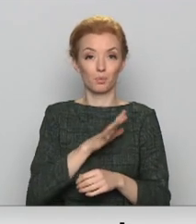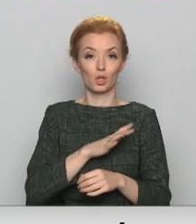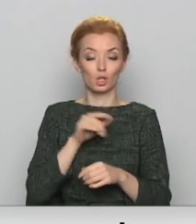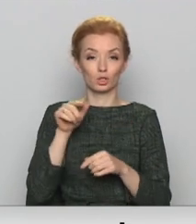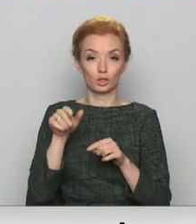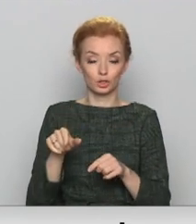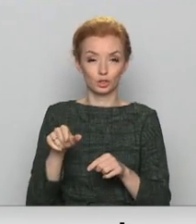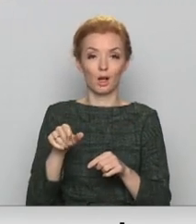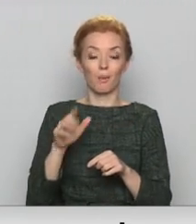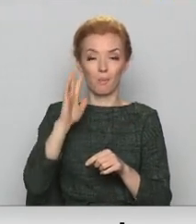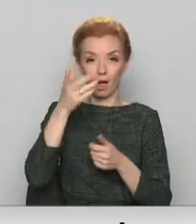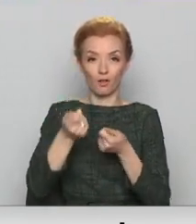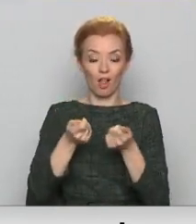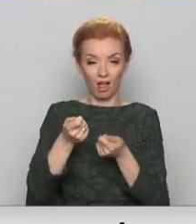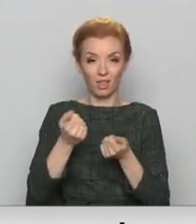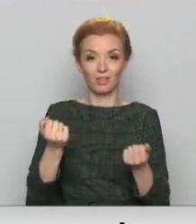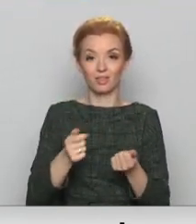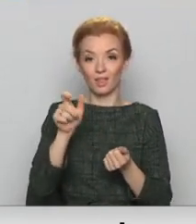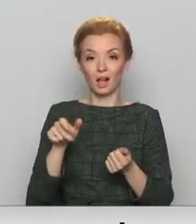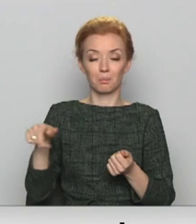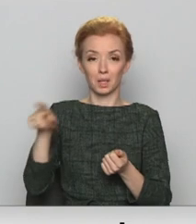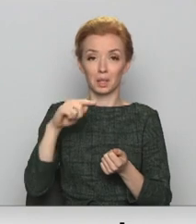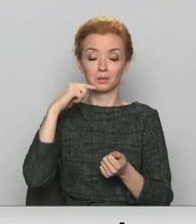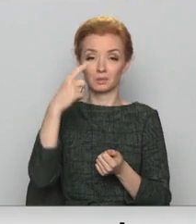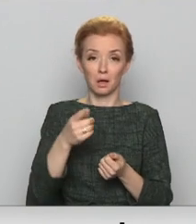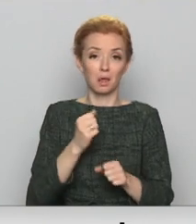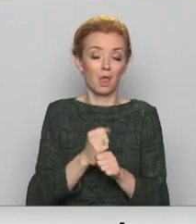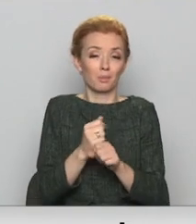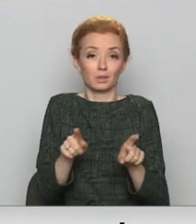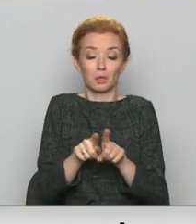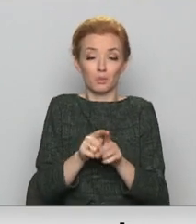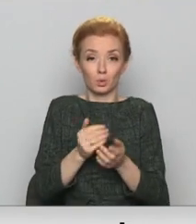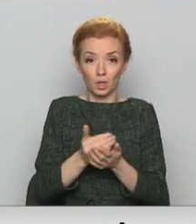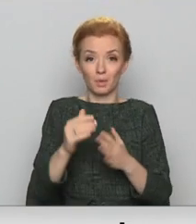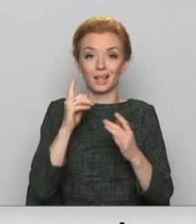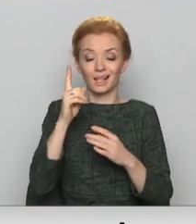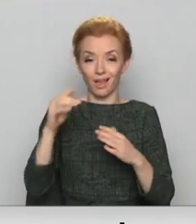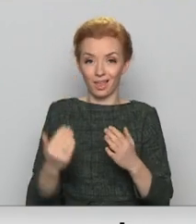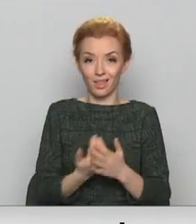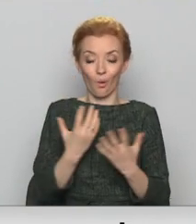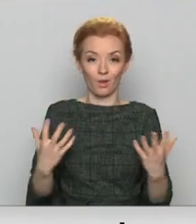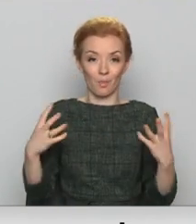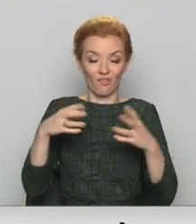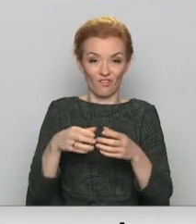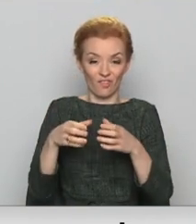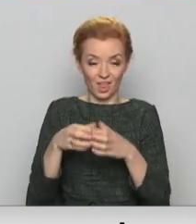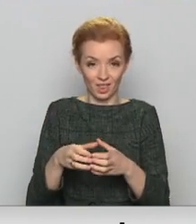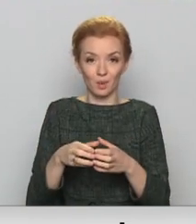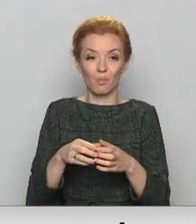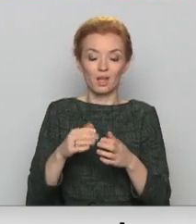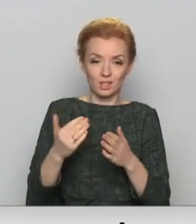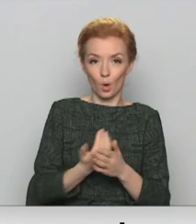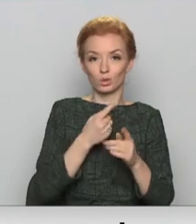pārvaldē satiktās darbinieces teica, ka pa lielam jau nekas neesot mainījies, bet jaunas veidotās apvienības gan esot tikai vēl viens